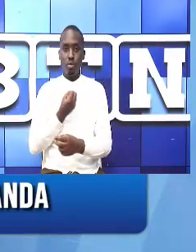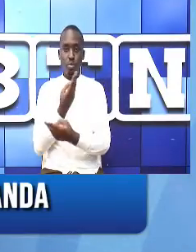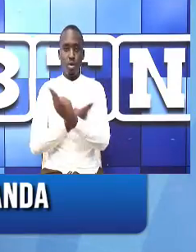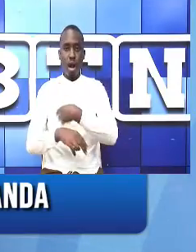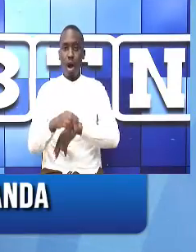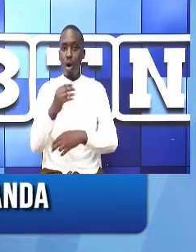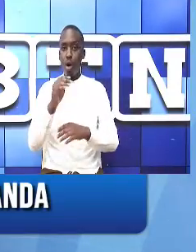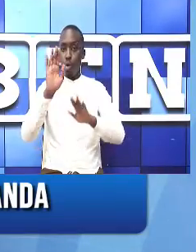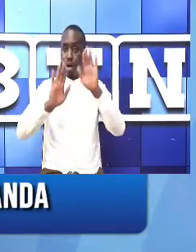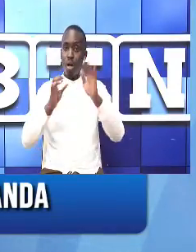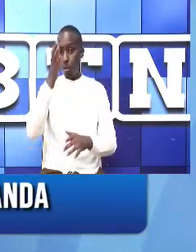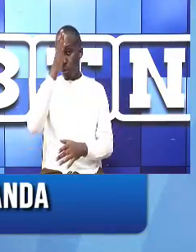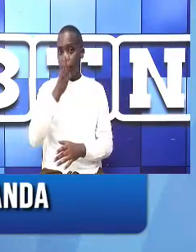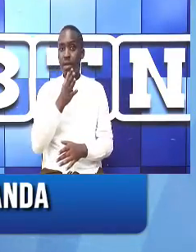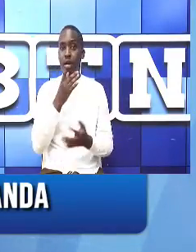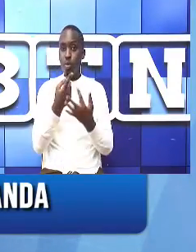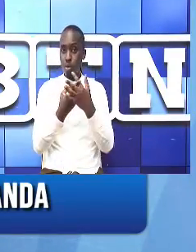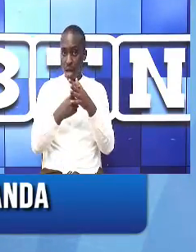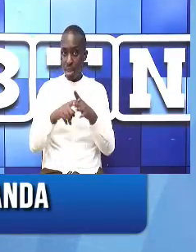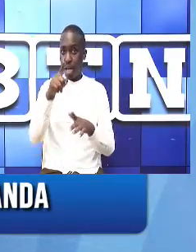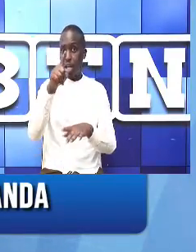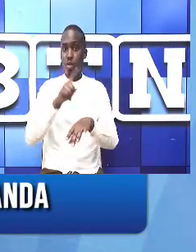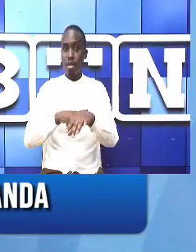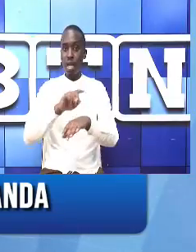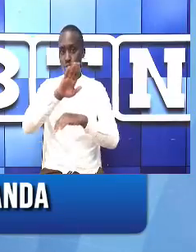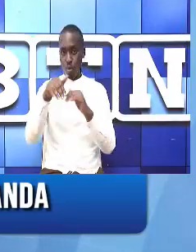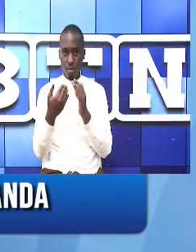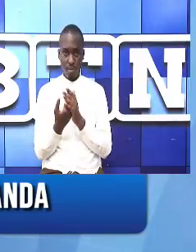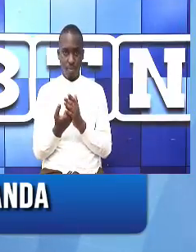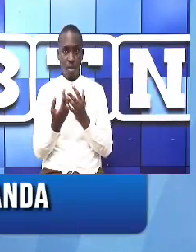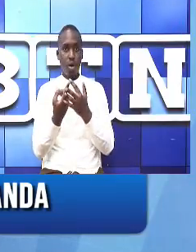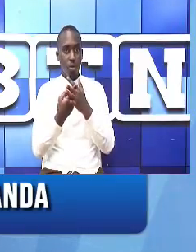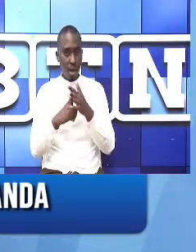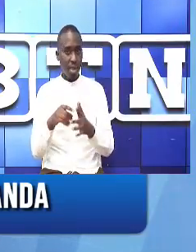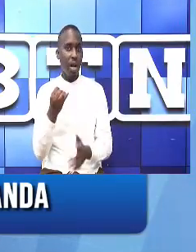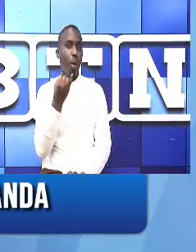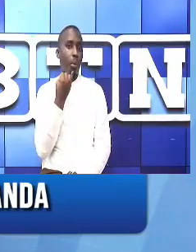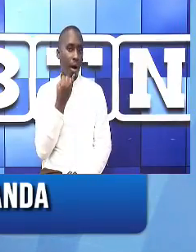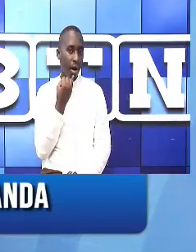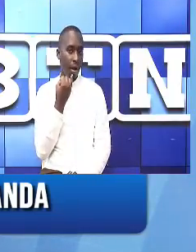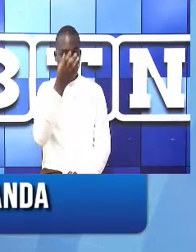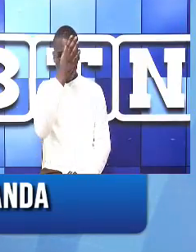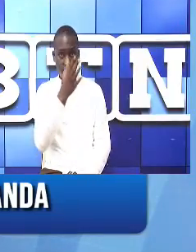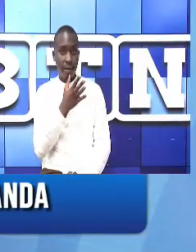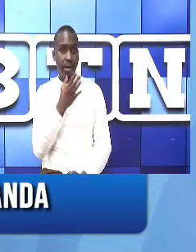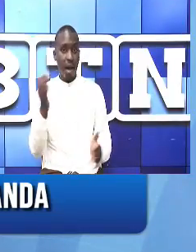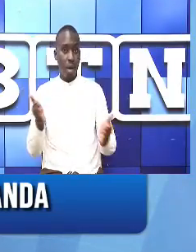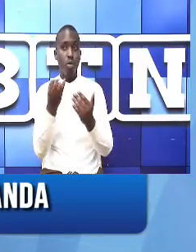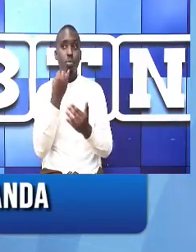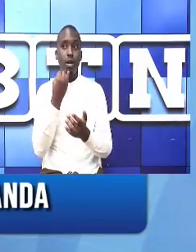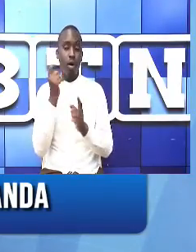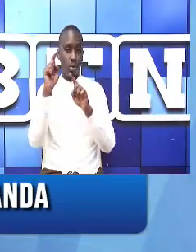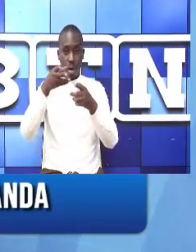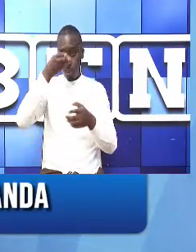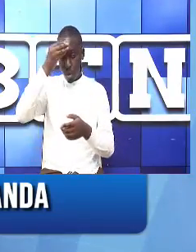rw'umubyeyi rero kuvuga ngo rutangira nyine icyo gihe cyose rutangira umwana w'umubyeyi akangurira umwana kujya